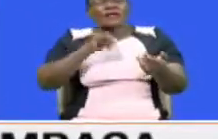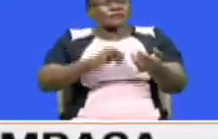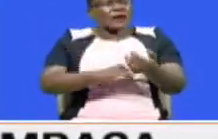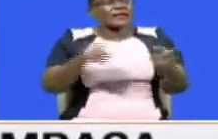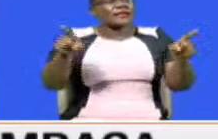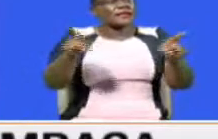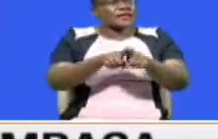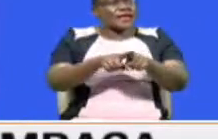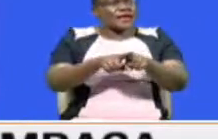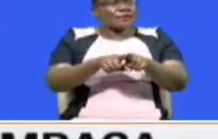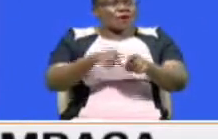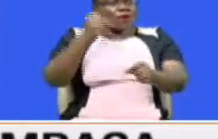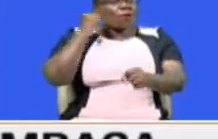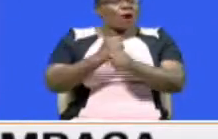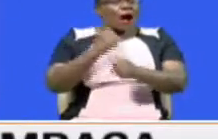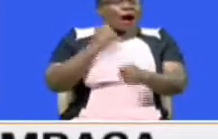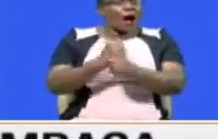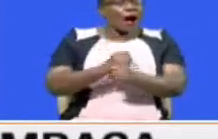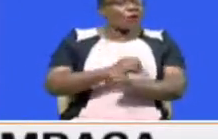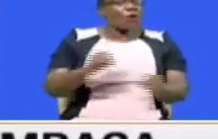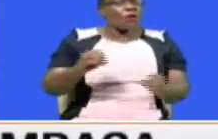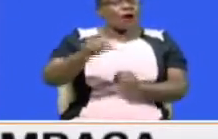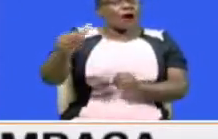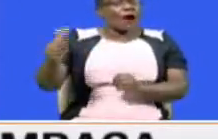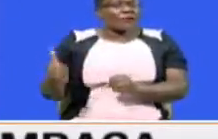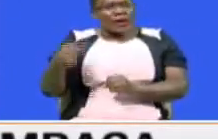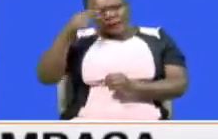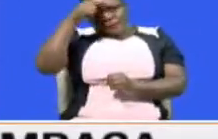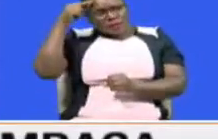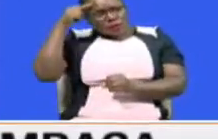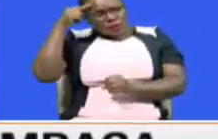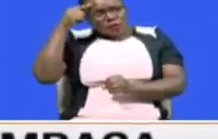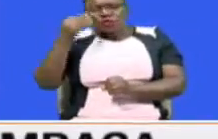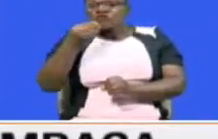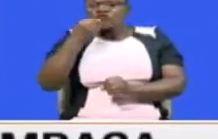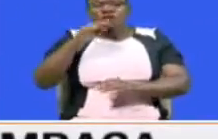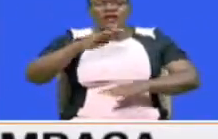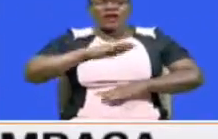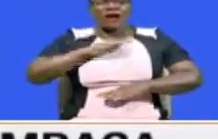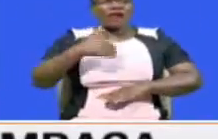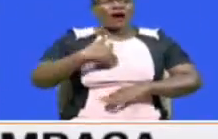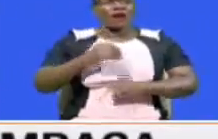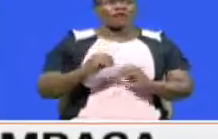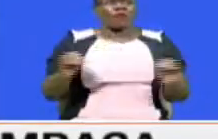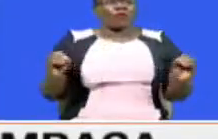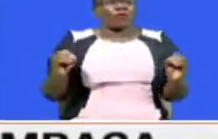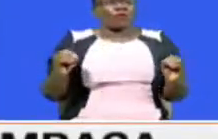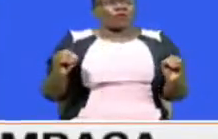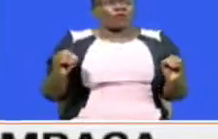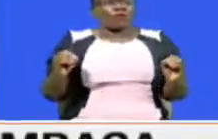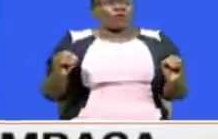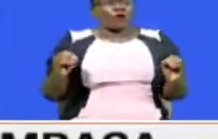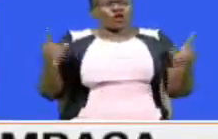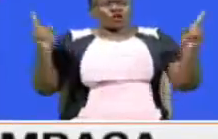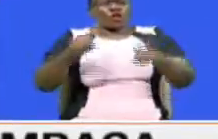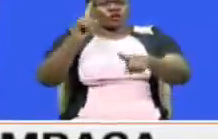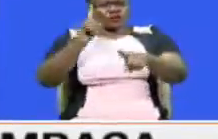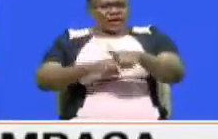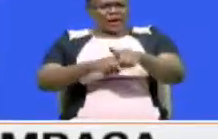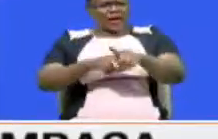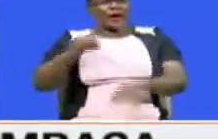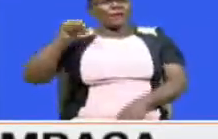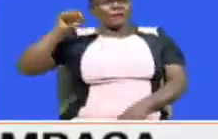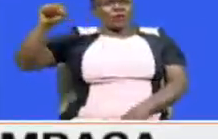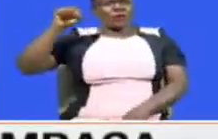pia hawawezi fanya ile kitu nyingine, ni kwa sababu hawapati chakula kutosha. Punde wanasiasa wakiongozwa